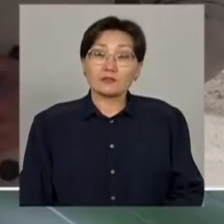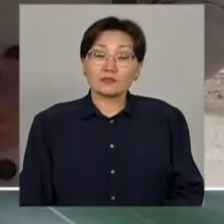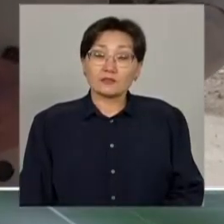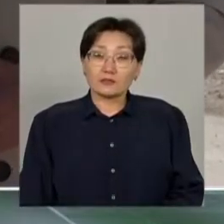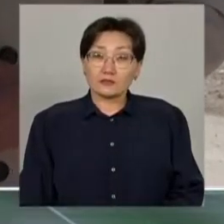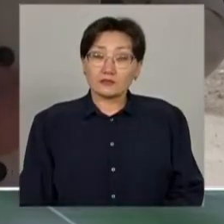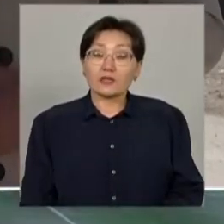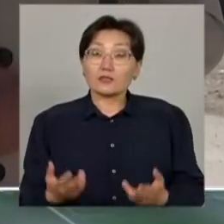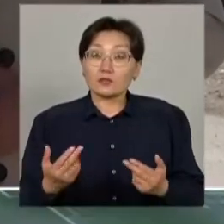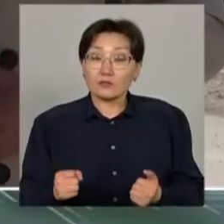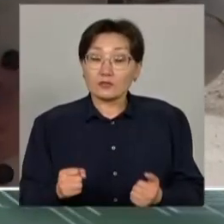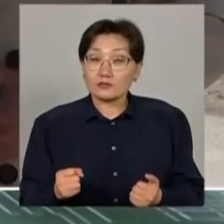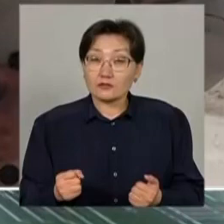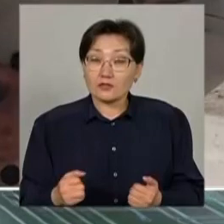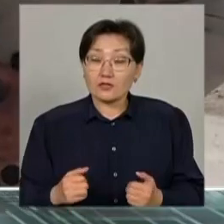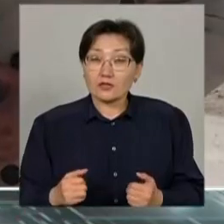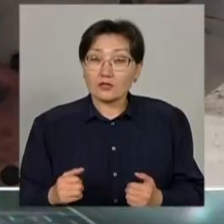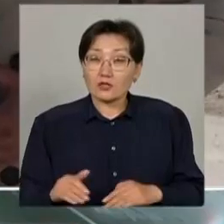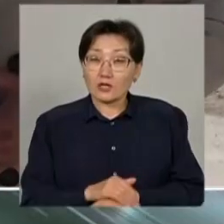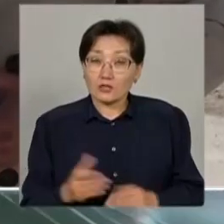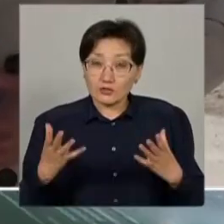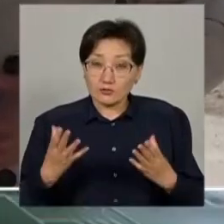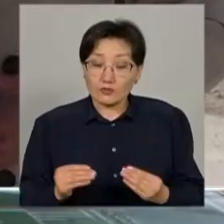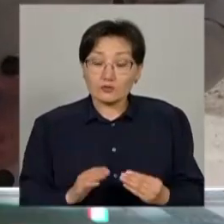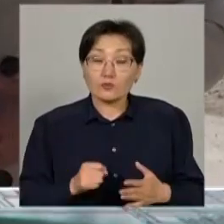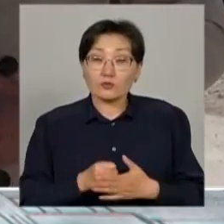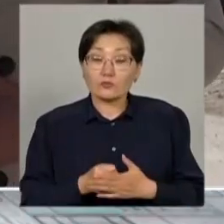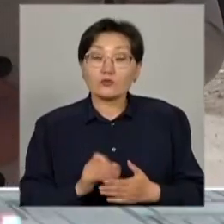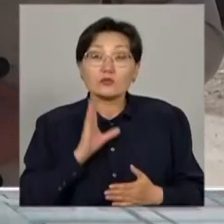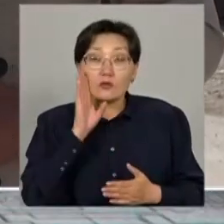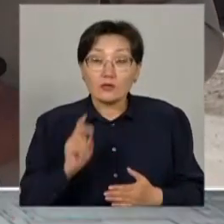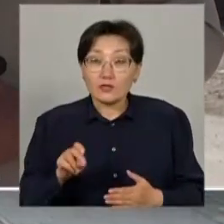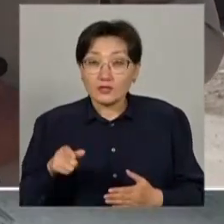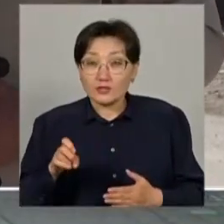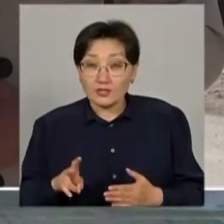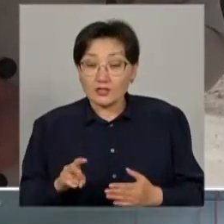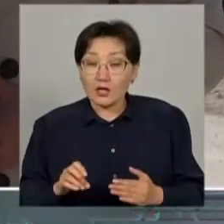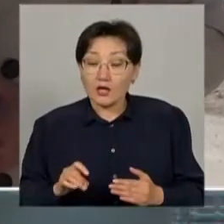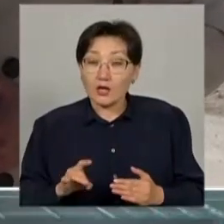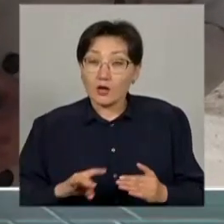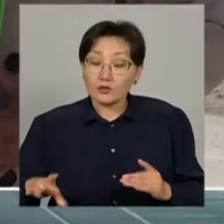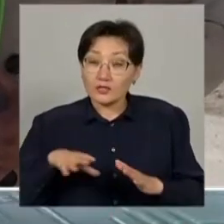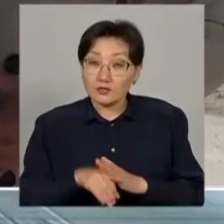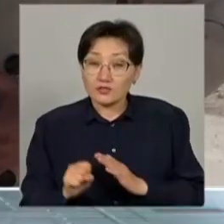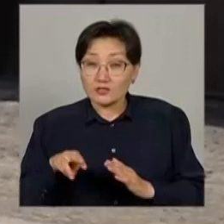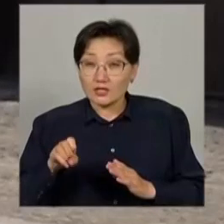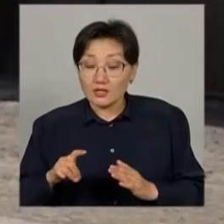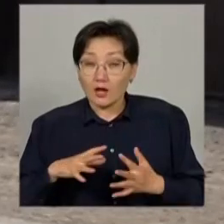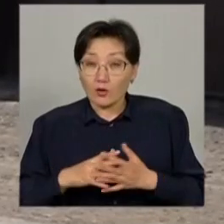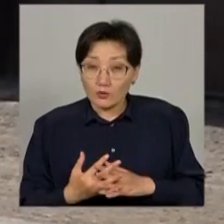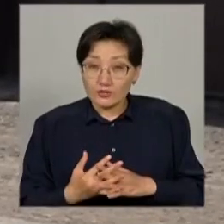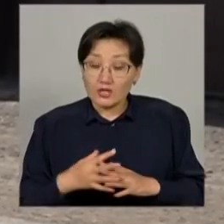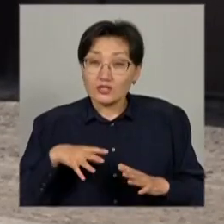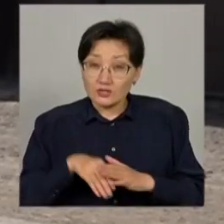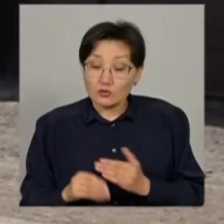Әлібек? Аяулым, қайырлы күн. Таңнан бері біз осы келген ауданына қарасты Сат ауылында жүрміз. Ауыл іші қазір